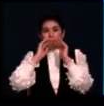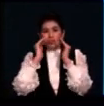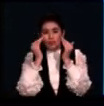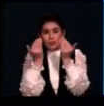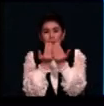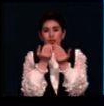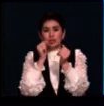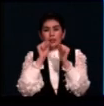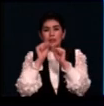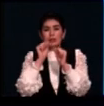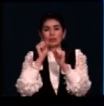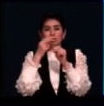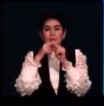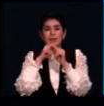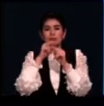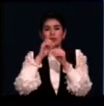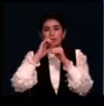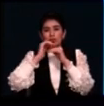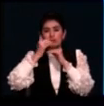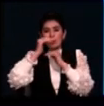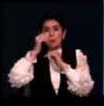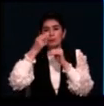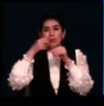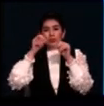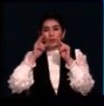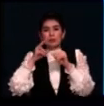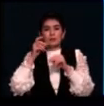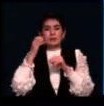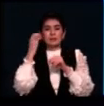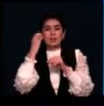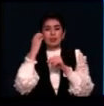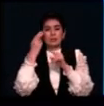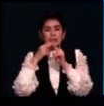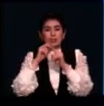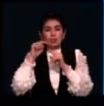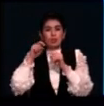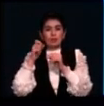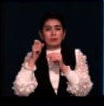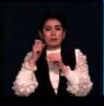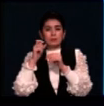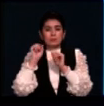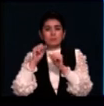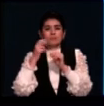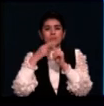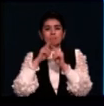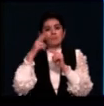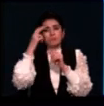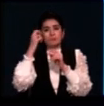podshivniklari, eskalatorlar, zinapoyalar tayyorlanadi. Keyin telefon apparatlari tayyorlanadi.